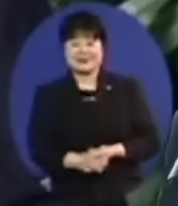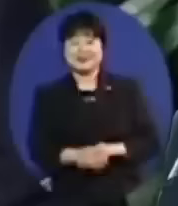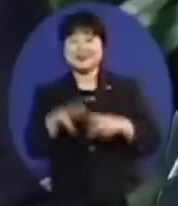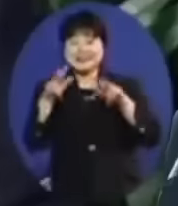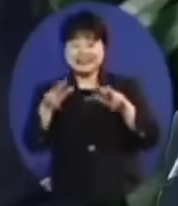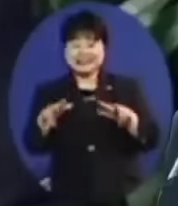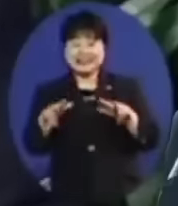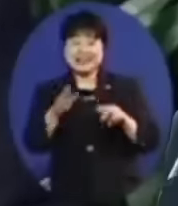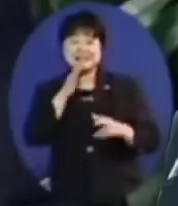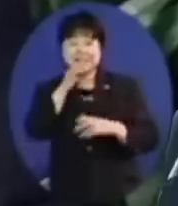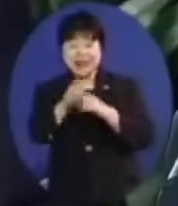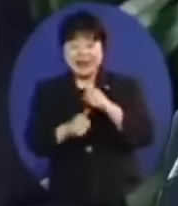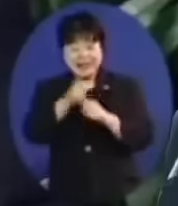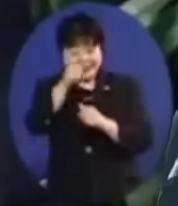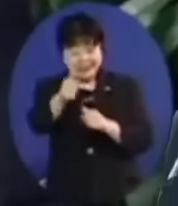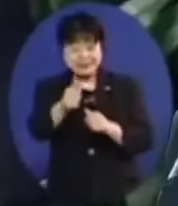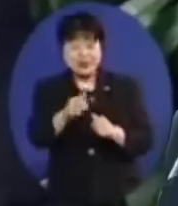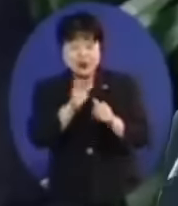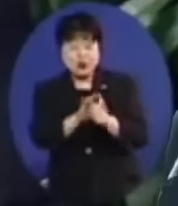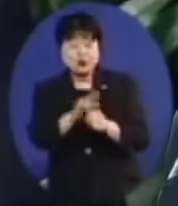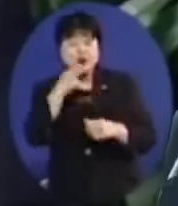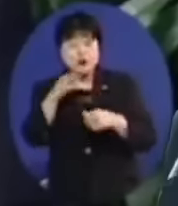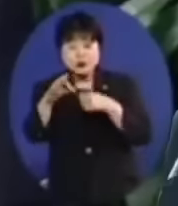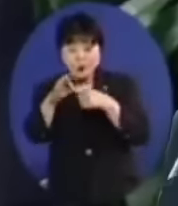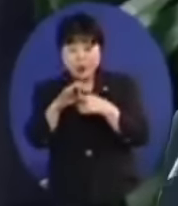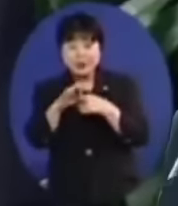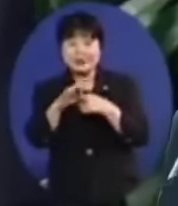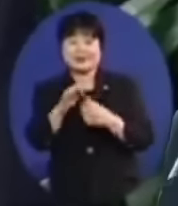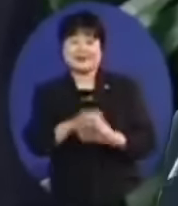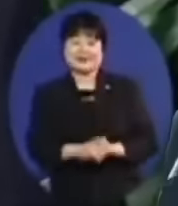이제는 진짜로 하나님이 역사하지 않으면